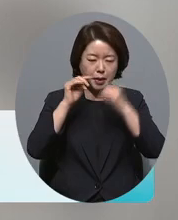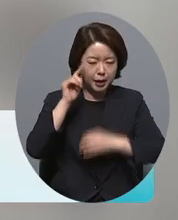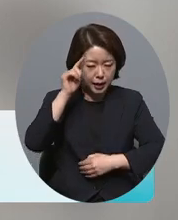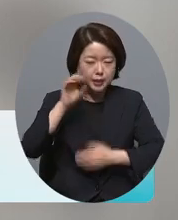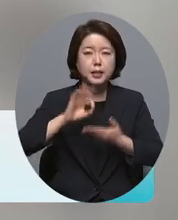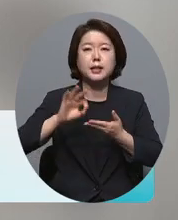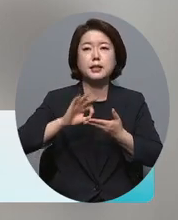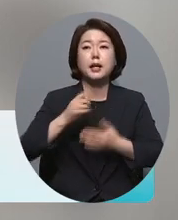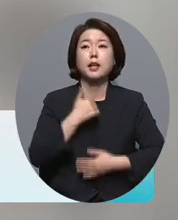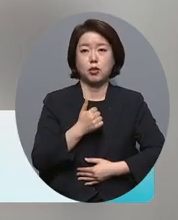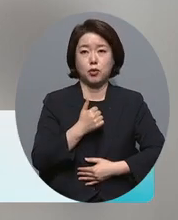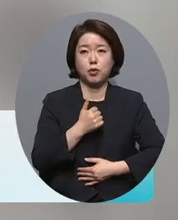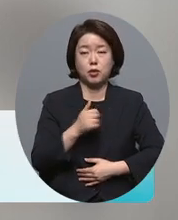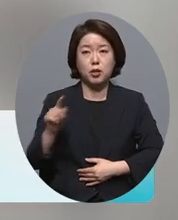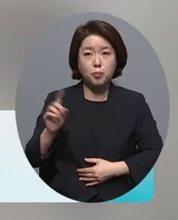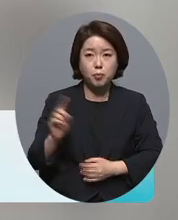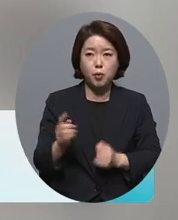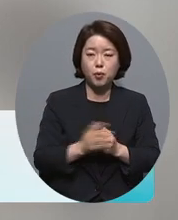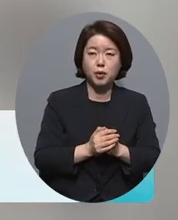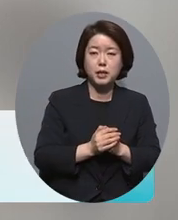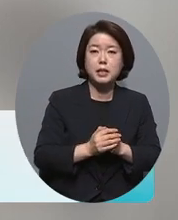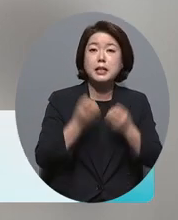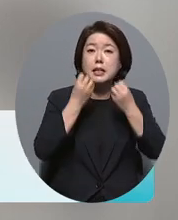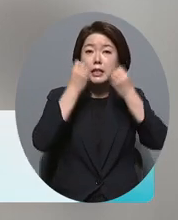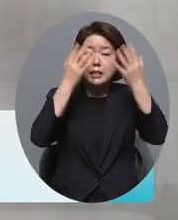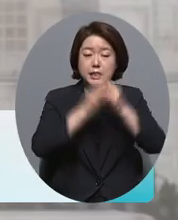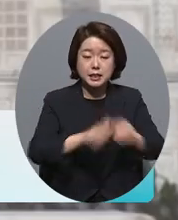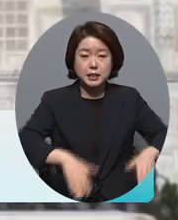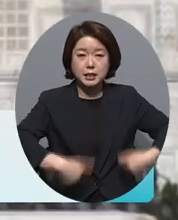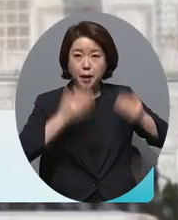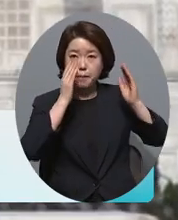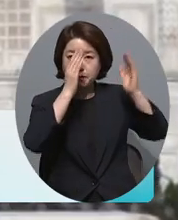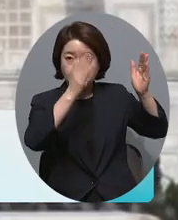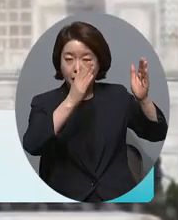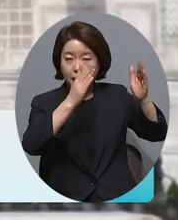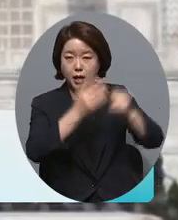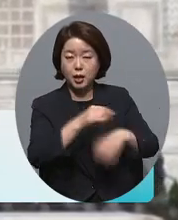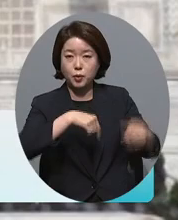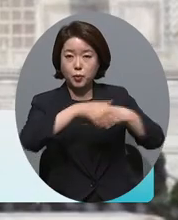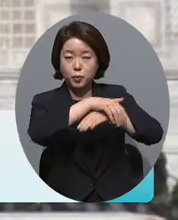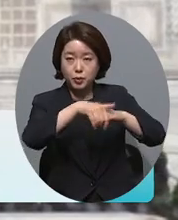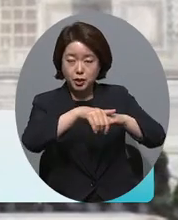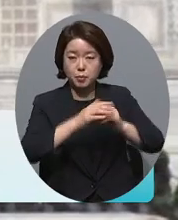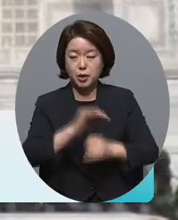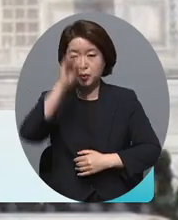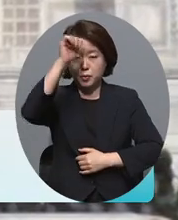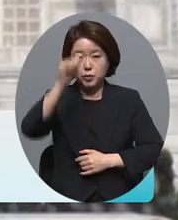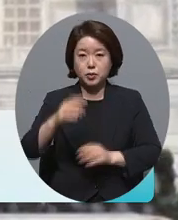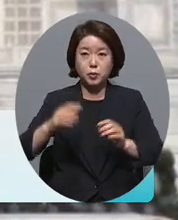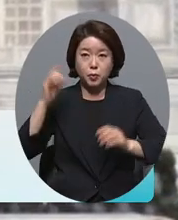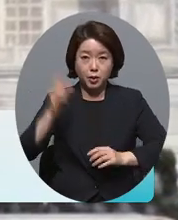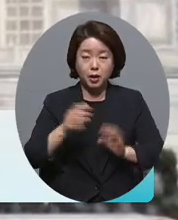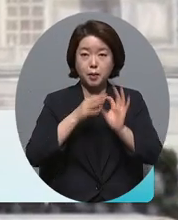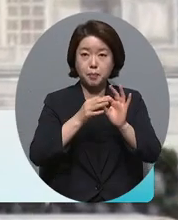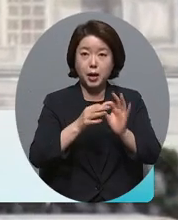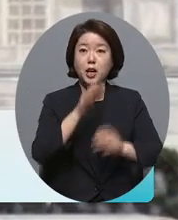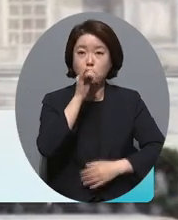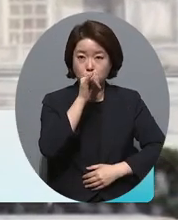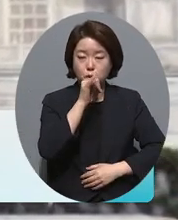썼던 부분이지 않습니까 예를 들면 신남방정책을 강조하시면서 인도와의 관계를 굉장히 강조하는 흐름을 보여주시면서